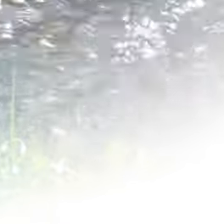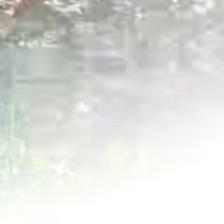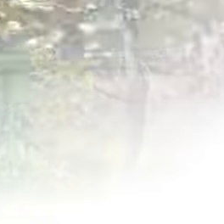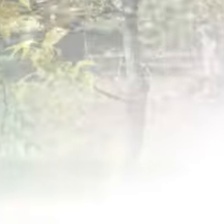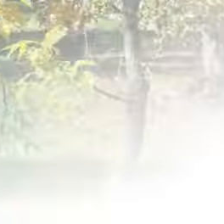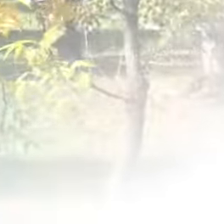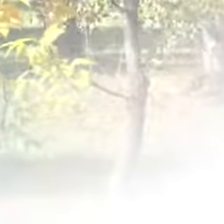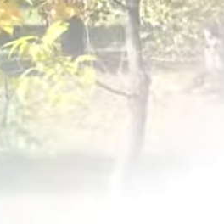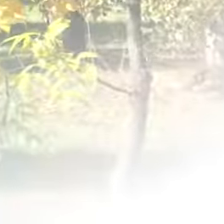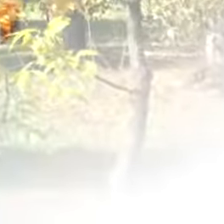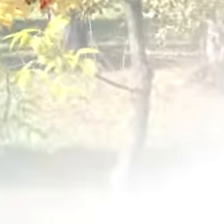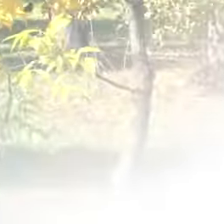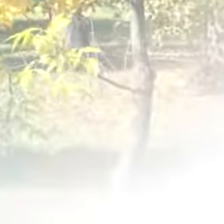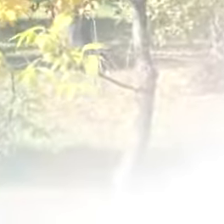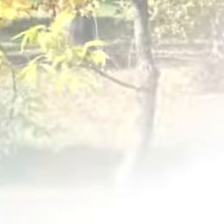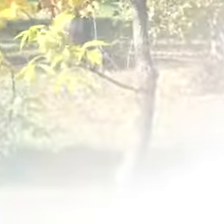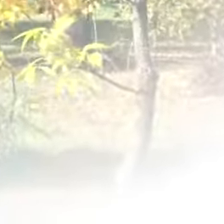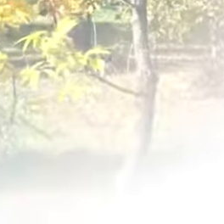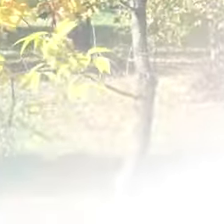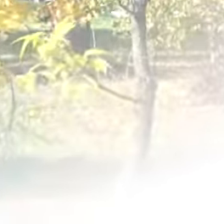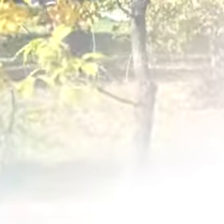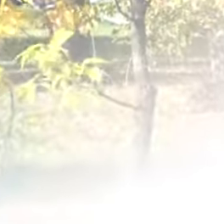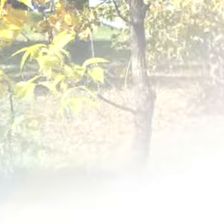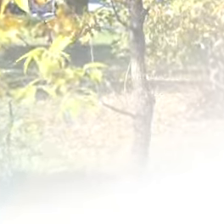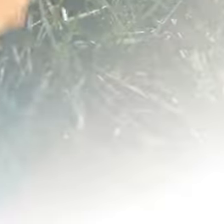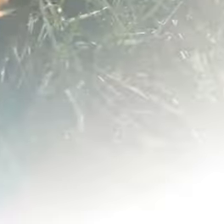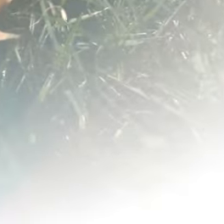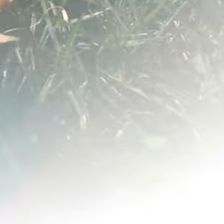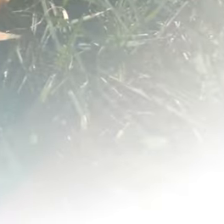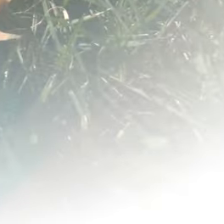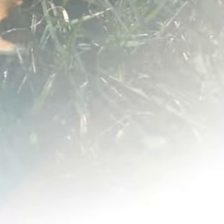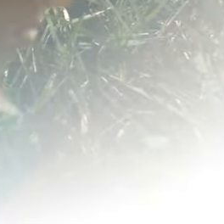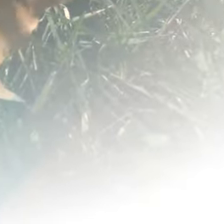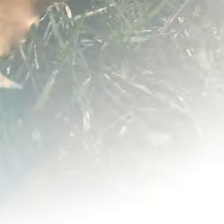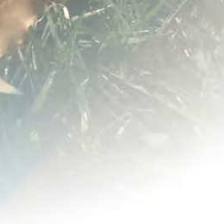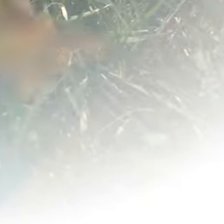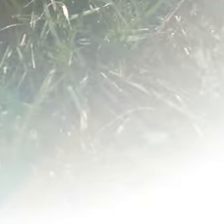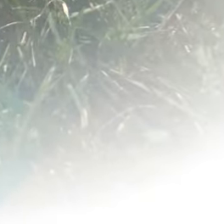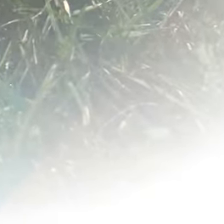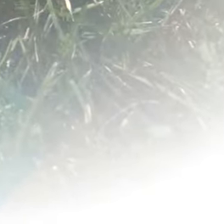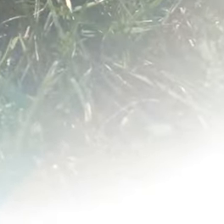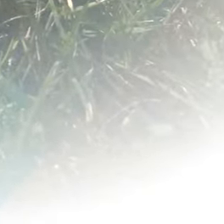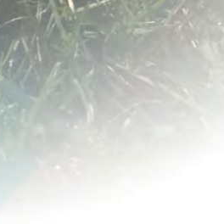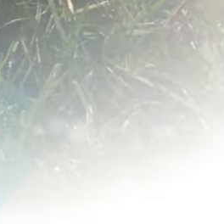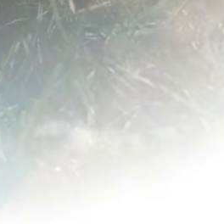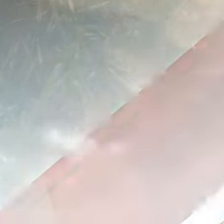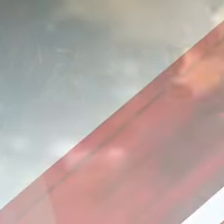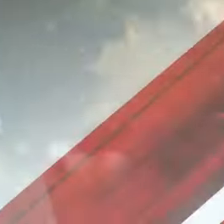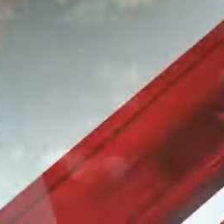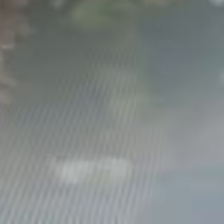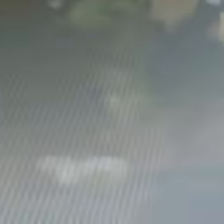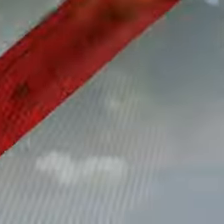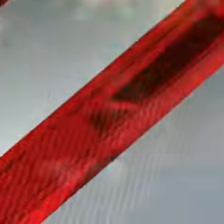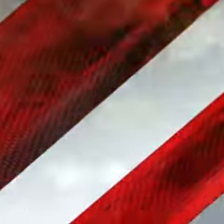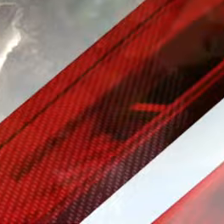верагодны ўсплёск творчай энергіі і актыўнасці. Аднак новых і глабальных праектаў лепш не пачынаць,